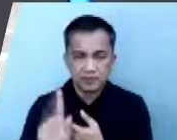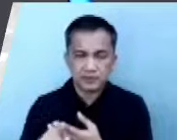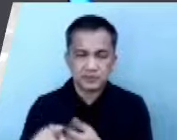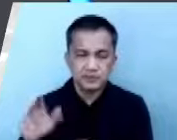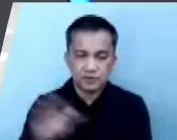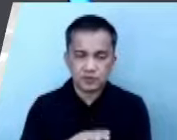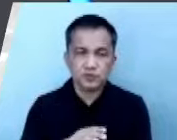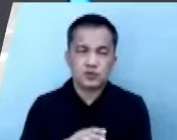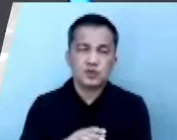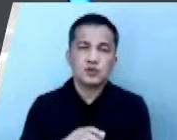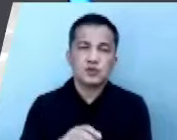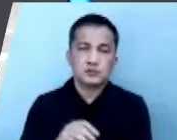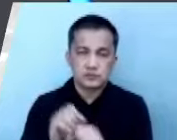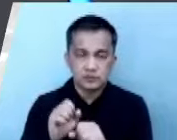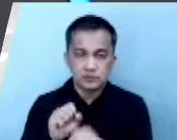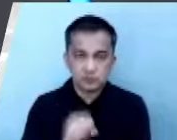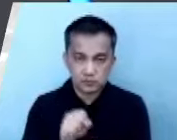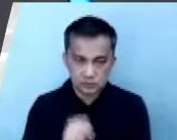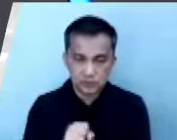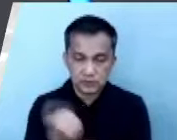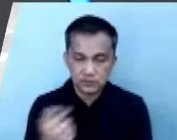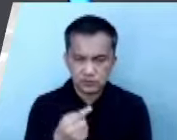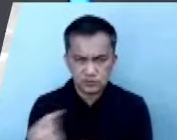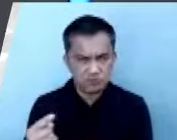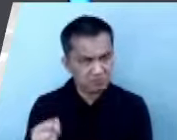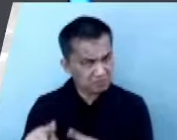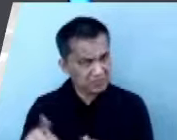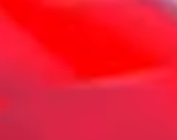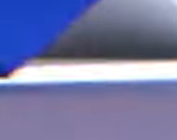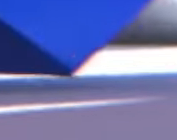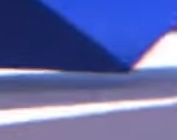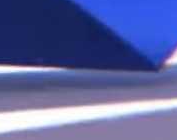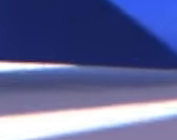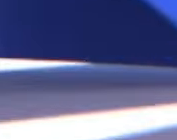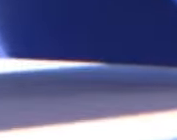Linggo. Pero sasapat na kaya yan? Nakatutok si Ian Cruz.